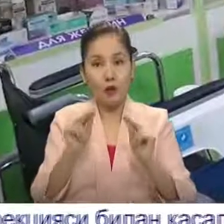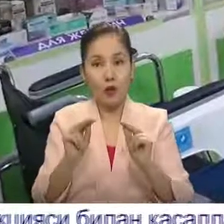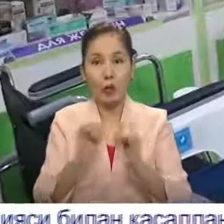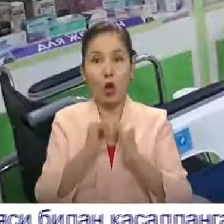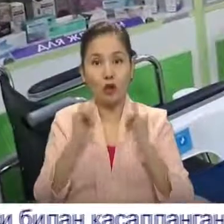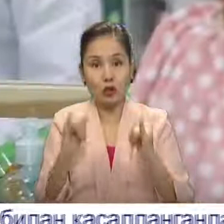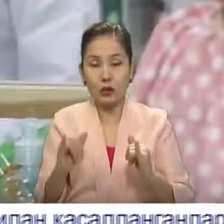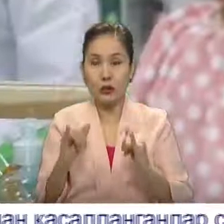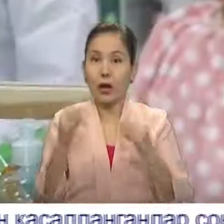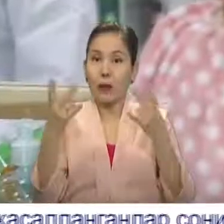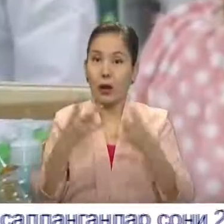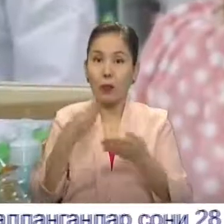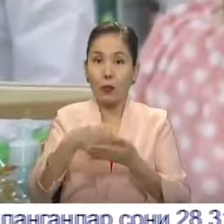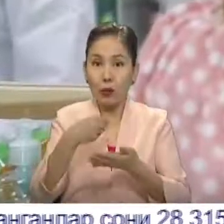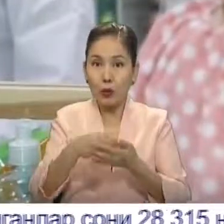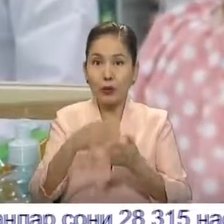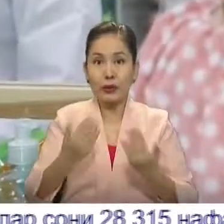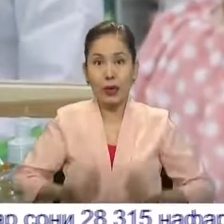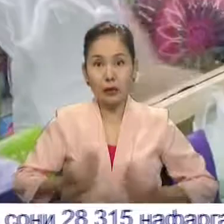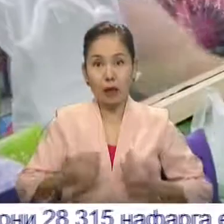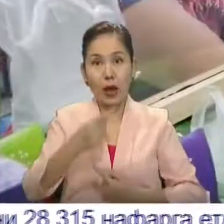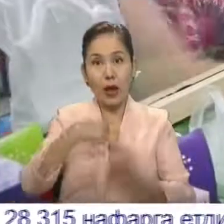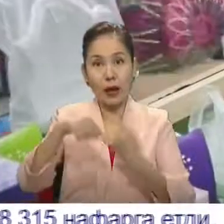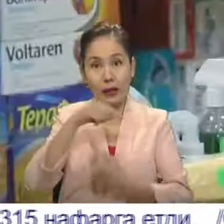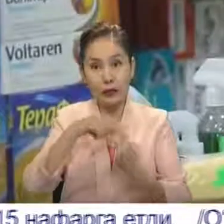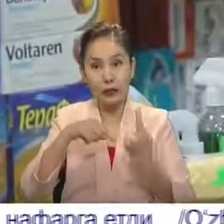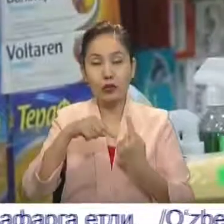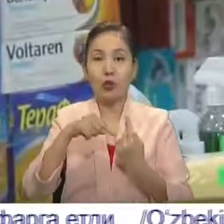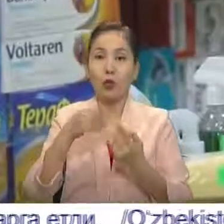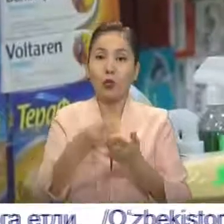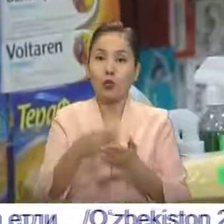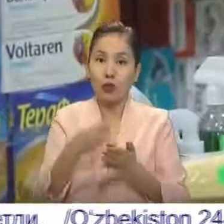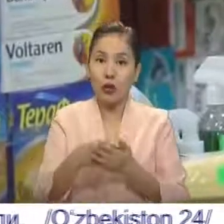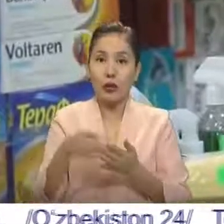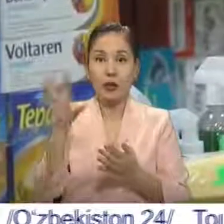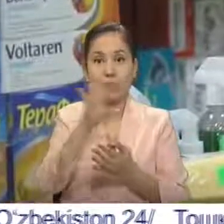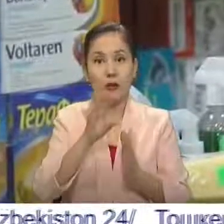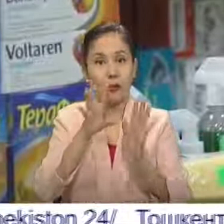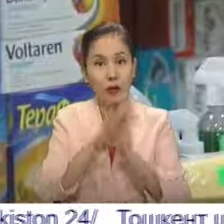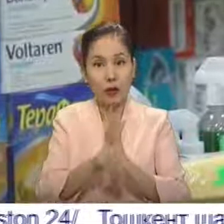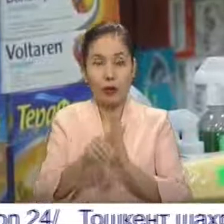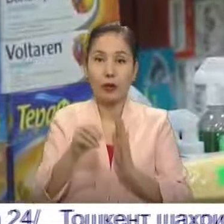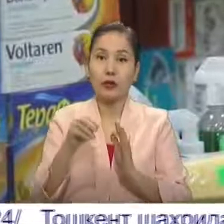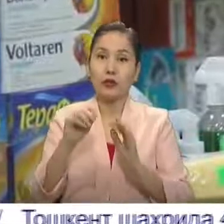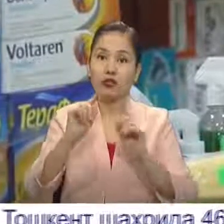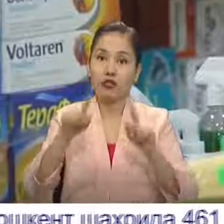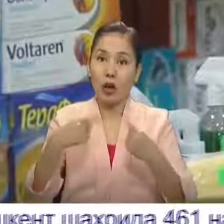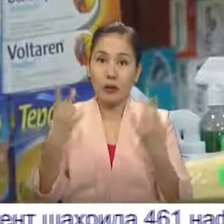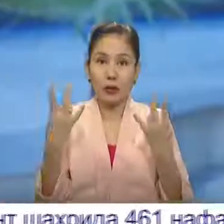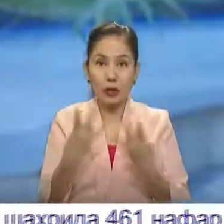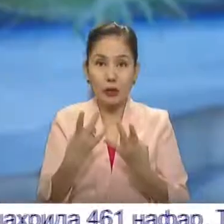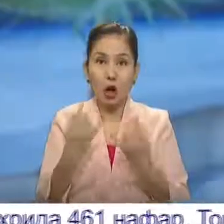oshirish, naqd pul mablag'larining xufiyona aylanishini qisqartirish orqali budjet daromadlariga qo'shimcha manbalarni jalb etishga xizmat